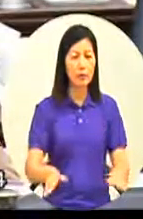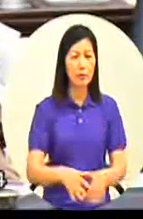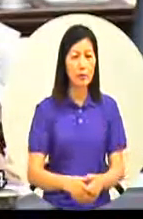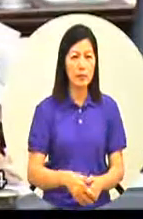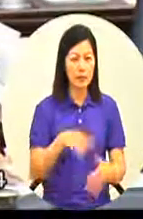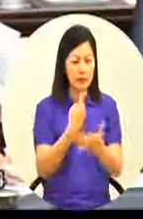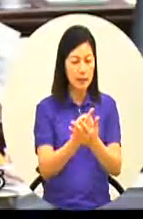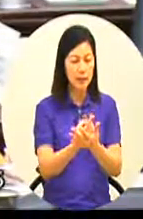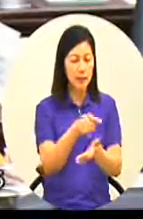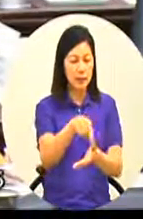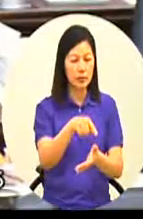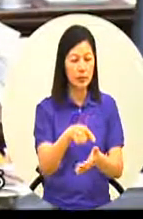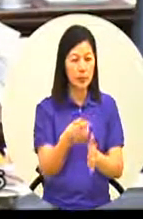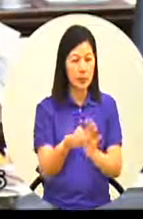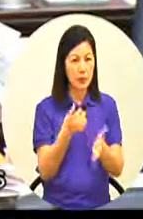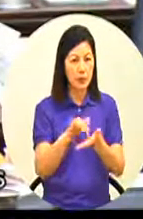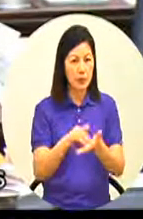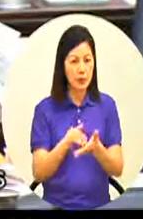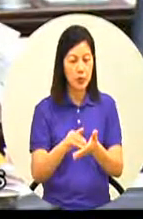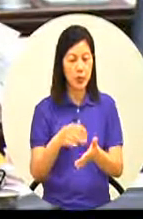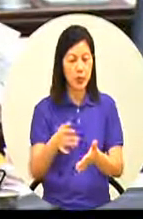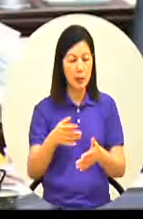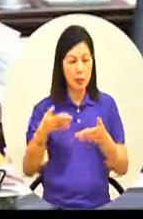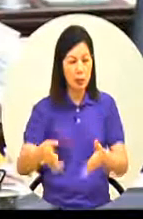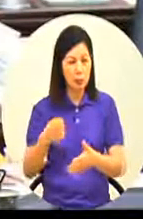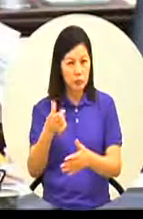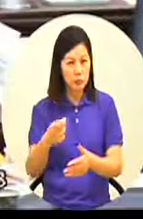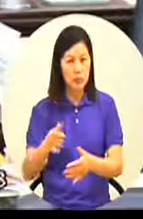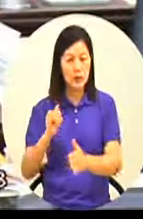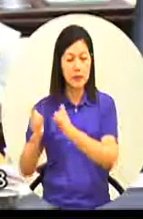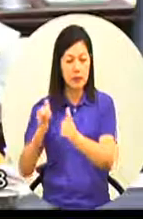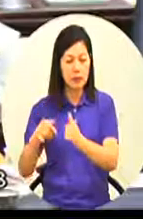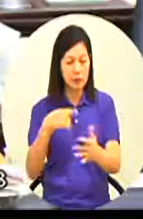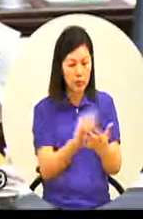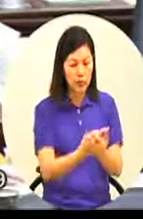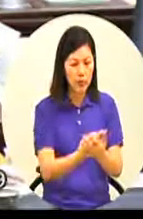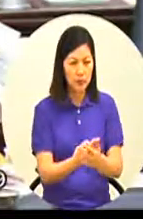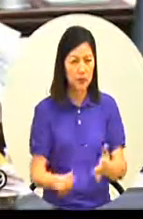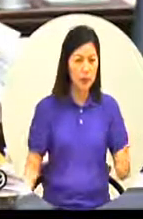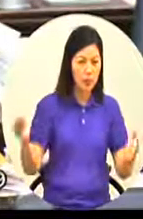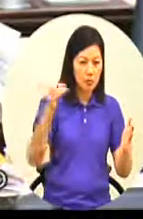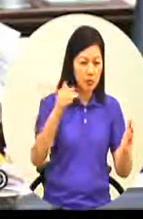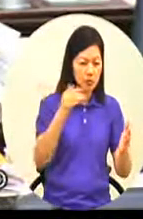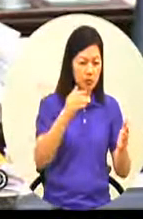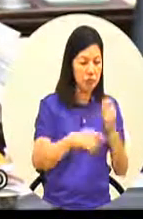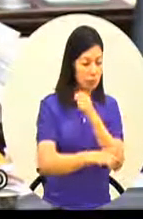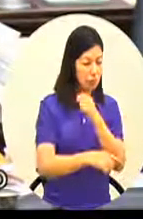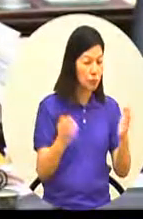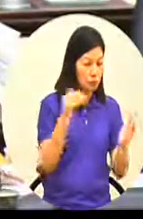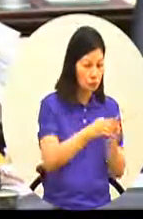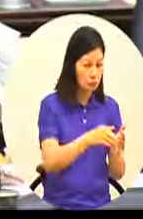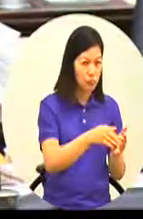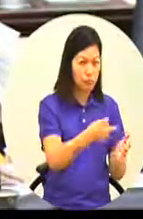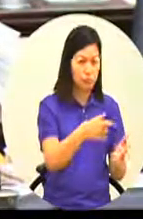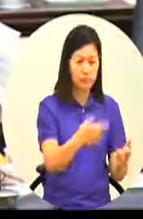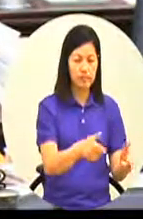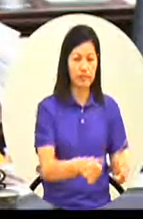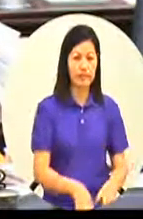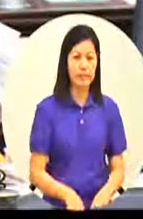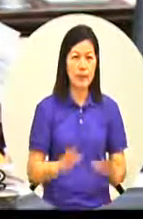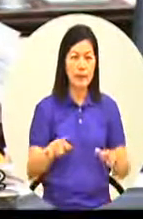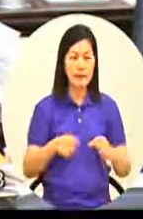的重点是在于公民的参与，而不是最后的结果。那所以我就想要请教的是说，那今年